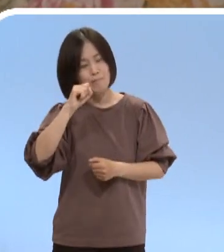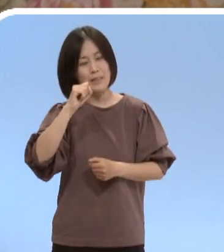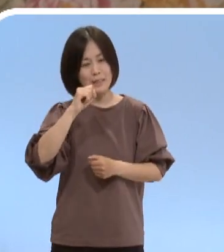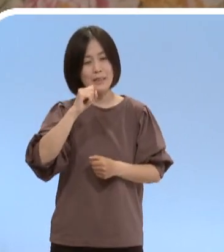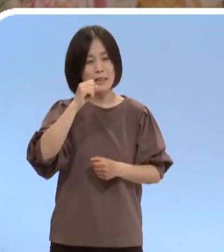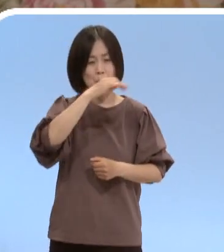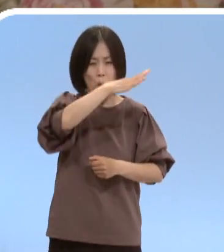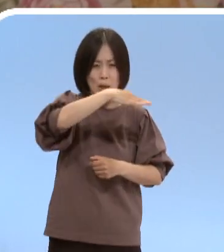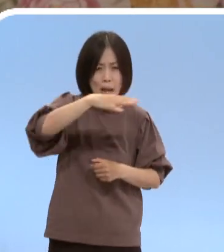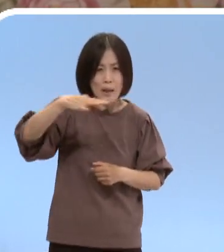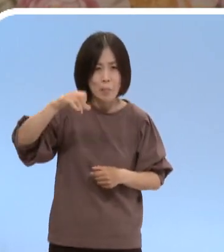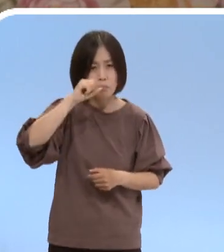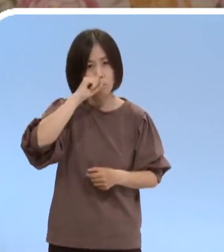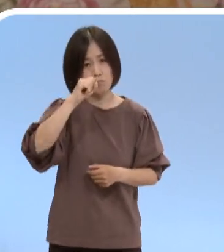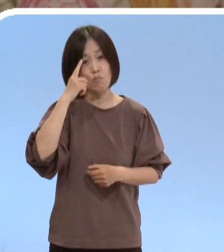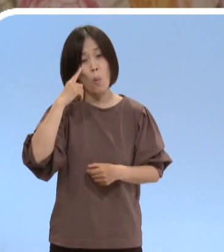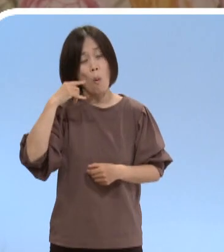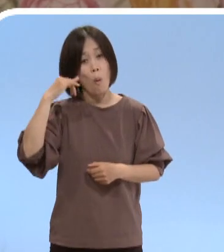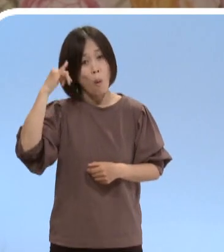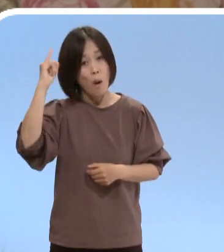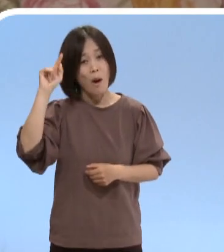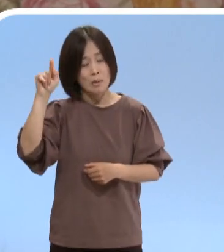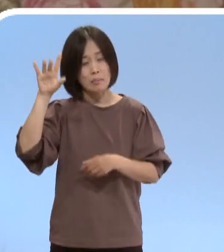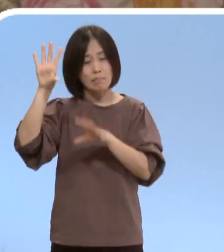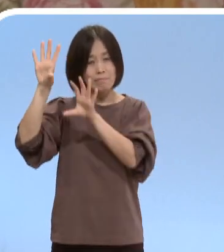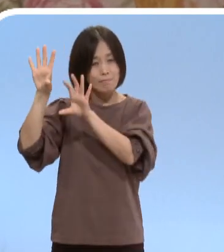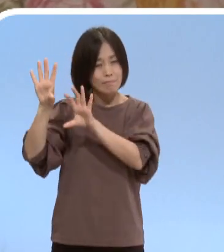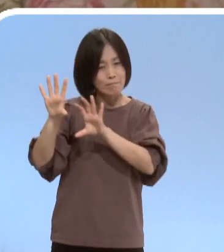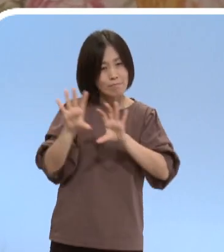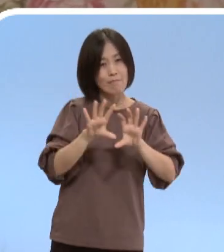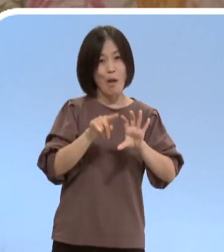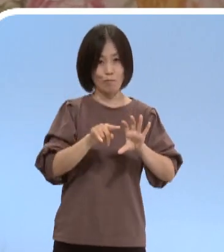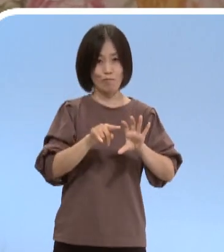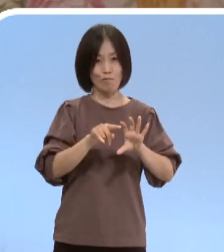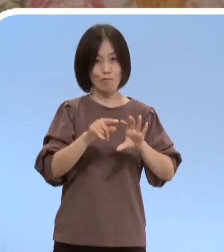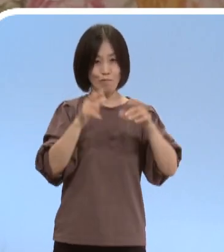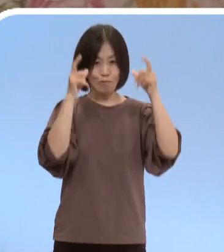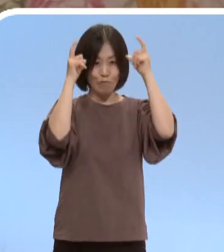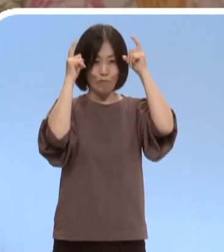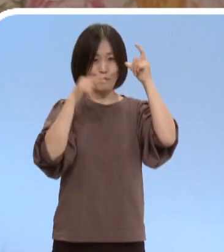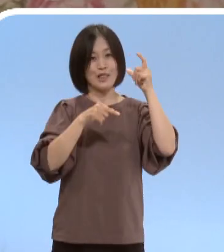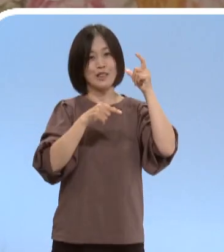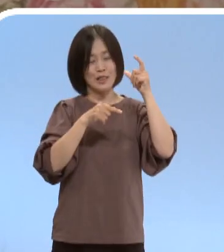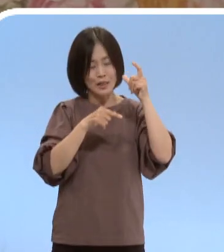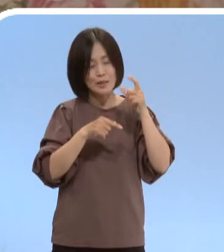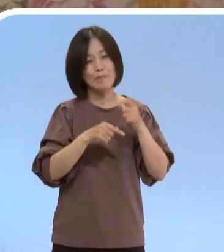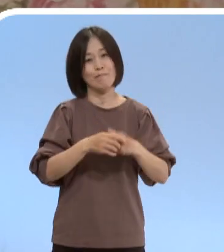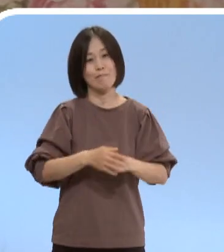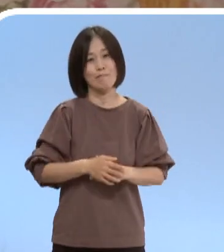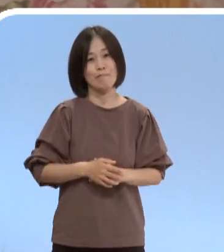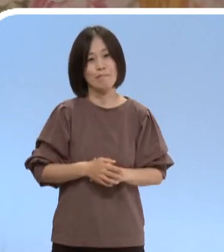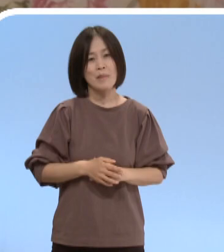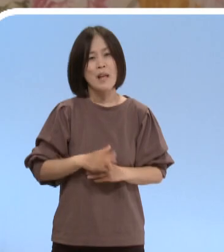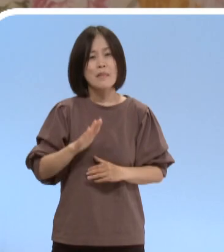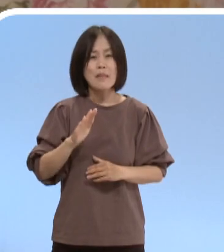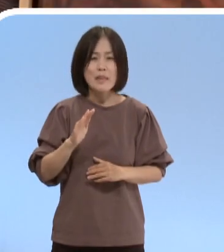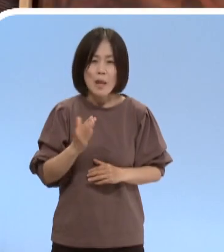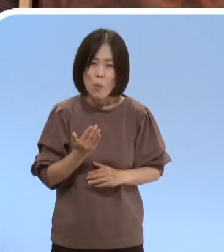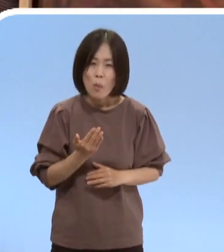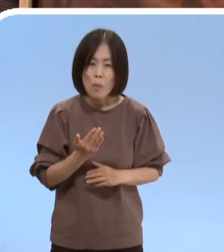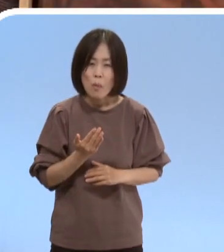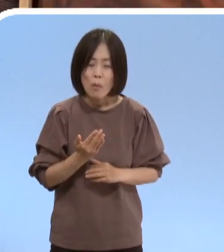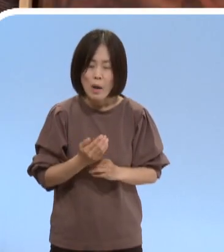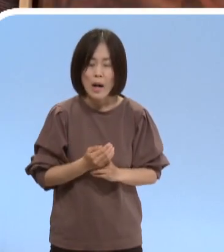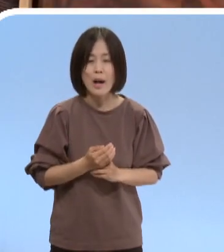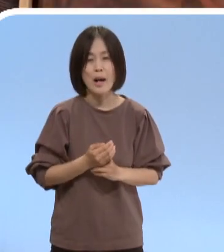くて、うん、毛並みも良くて、うん、母親に似た子ができたんだなって、うん、おじいさんは思ったんだけどね。